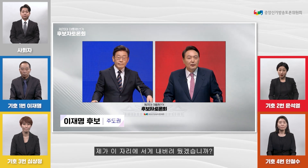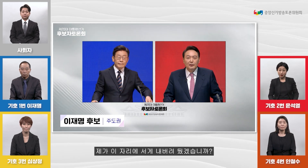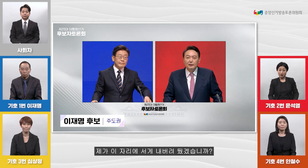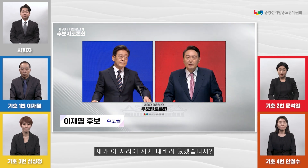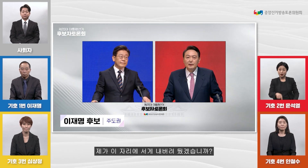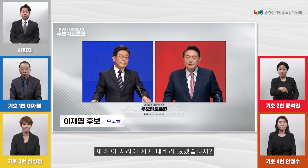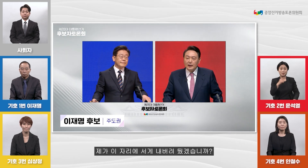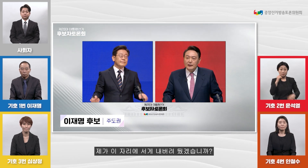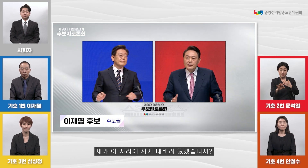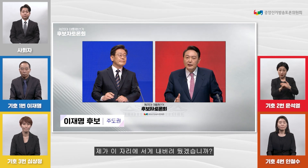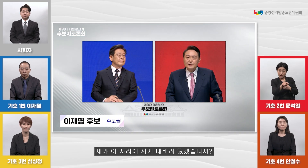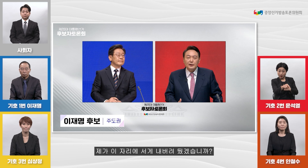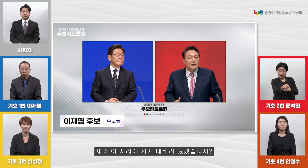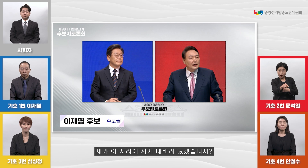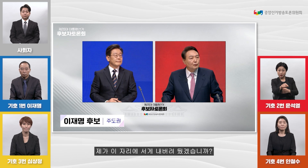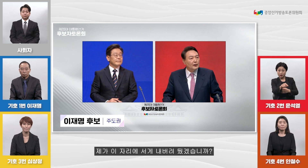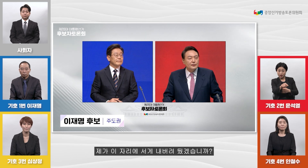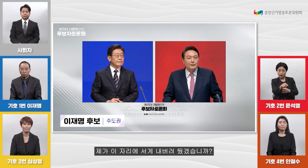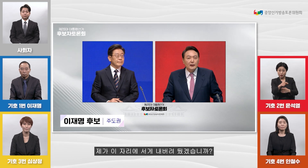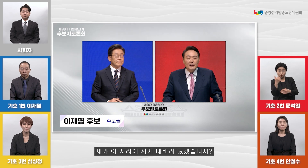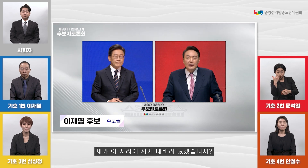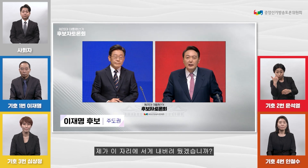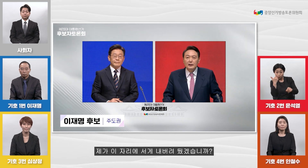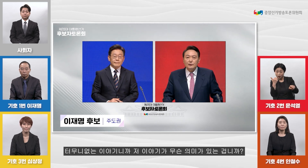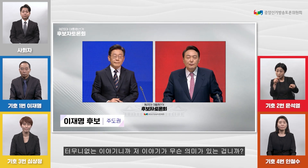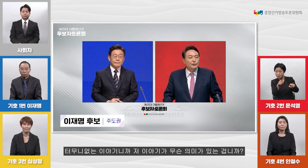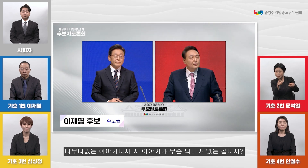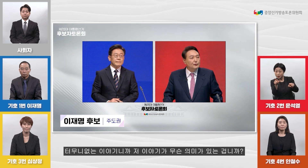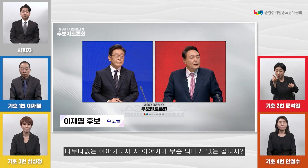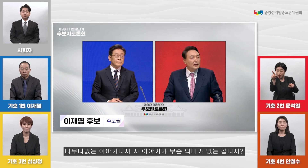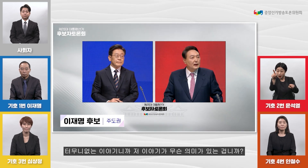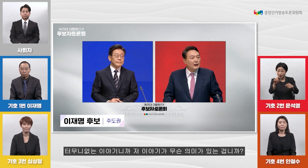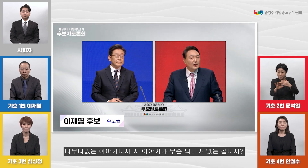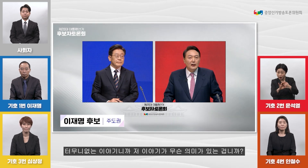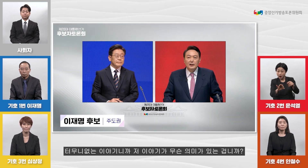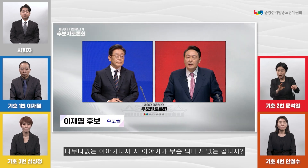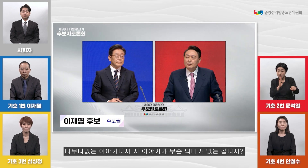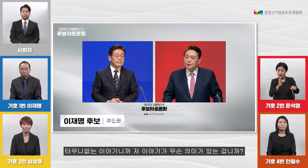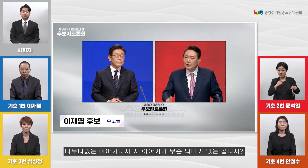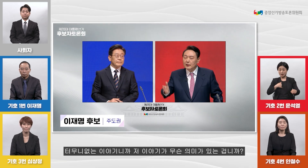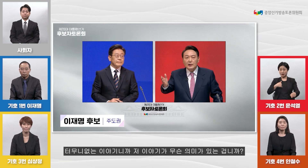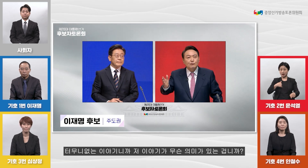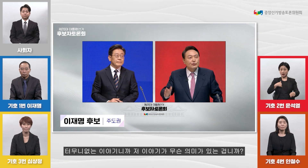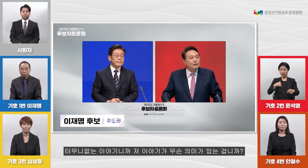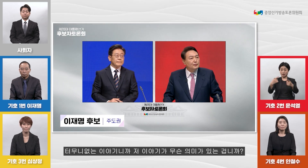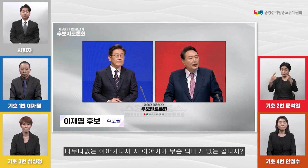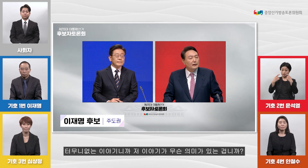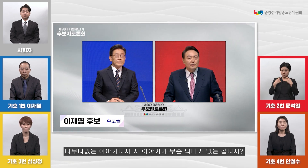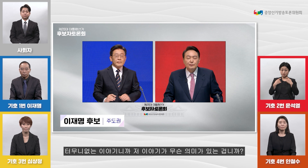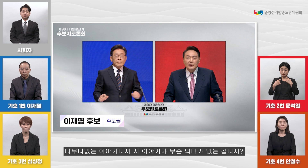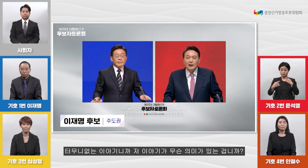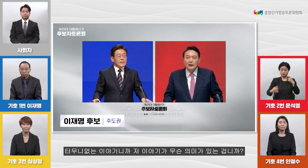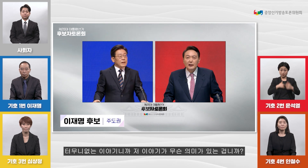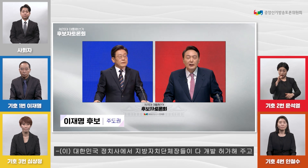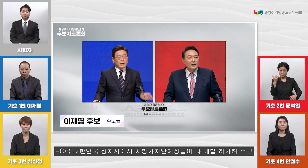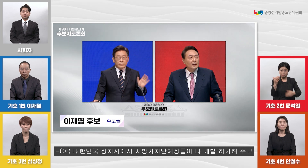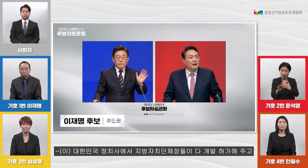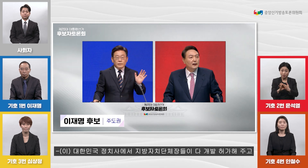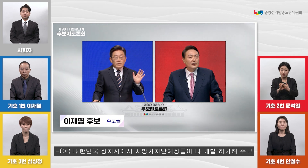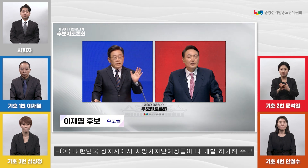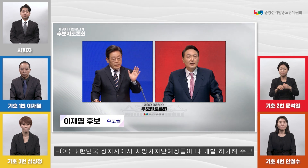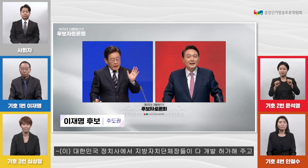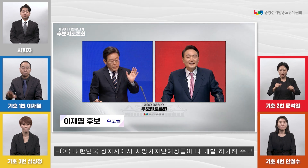했겠죠. 제가 이 자리에 쓰게 놔뒀겠습니까? 터무니없는 얘기니까 뭐 저 얘기가 무슨 의미가 있는 겁니까?